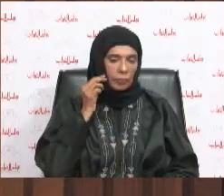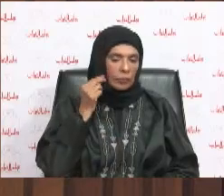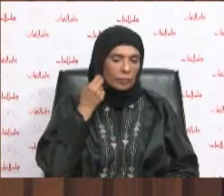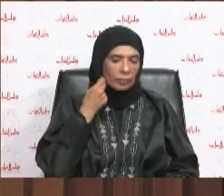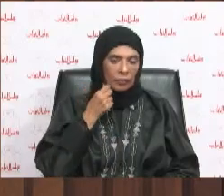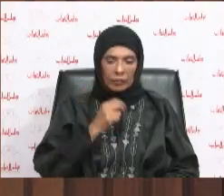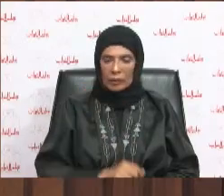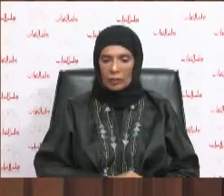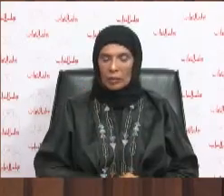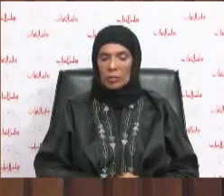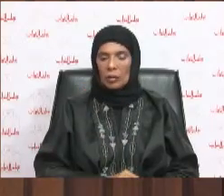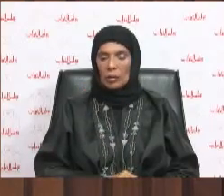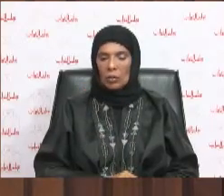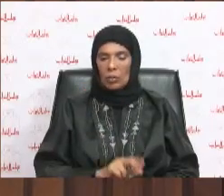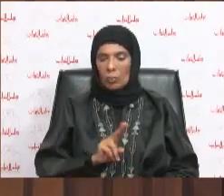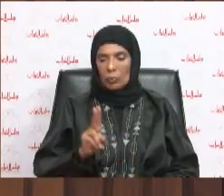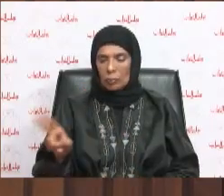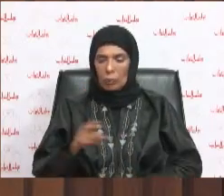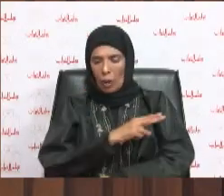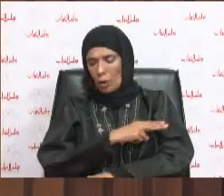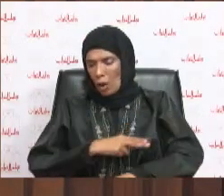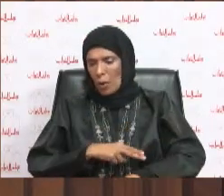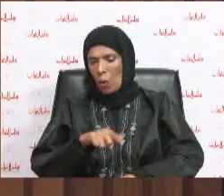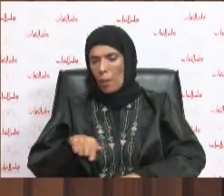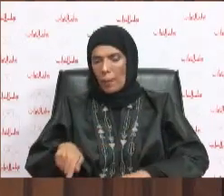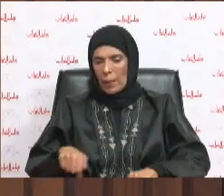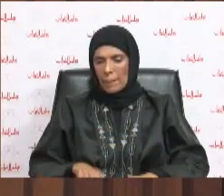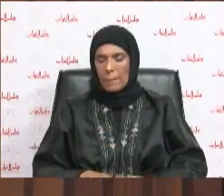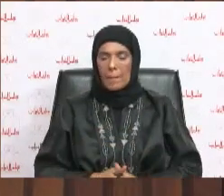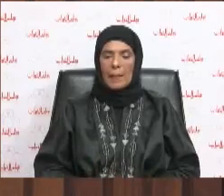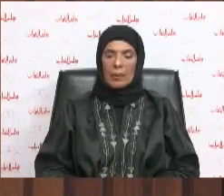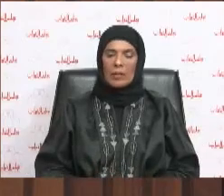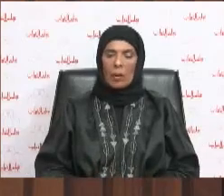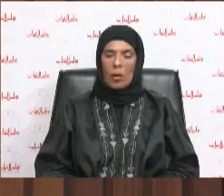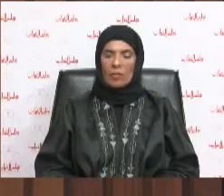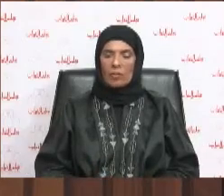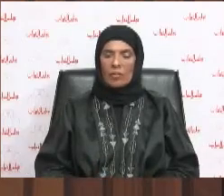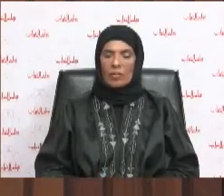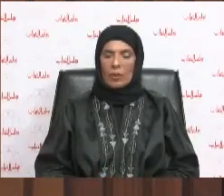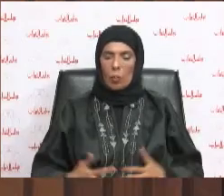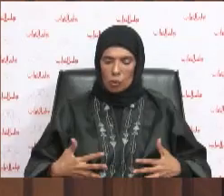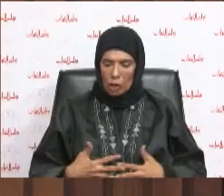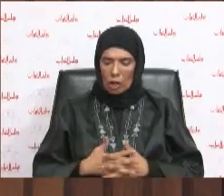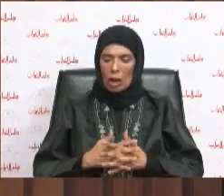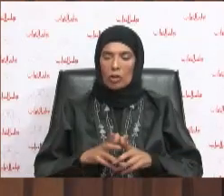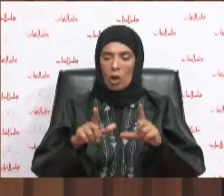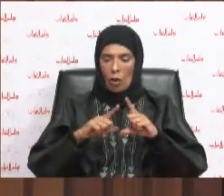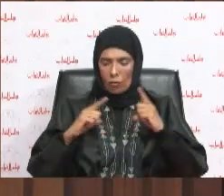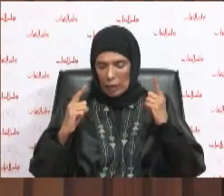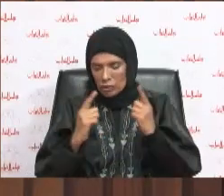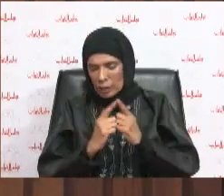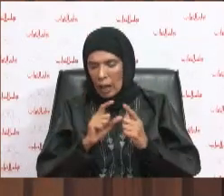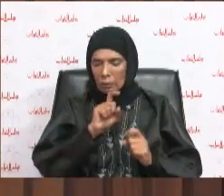وسعادة النائب عبد الله خليفة الرميحي وسعادة النائب جلال كاظم وسعادة النائب جليل